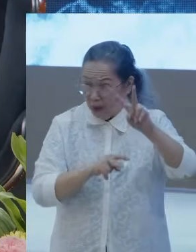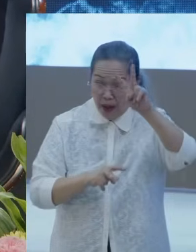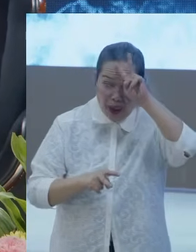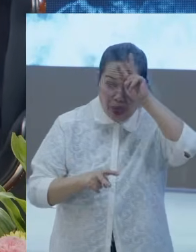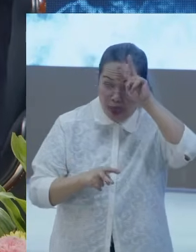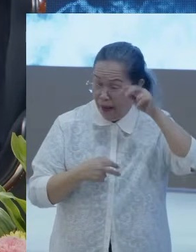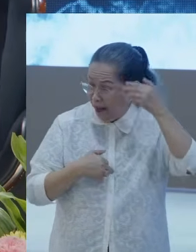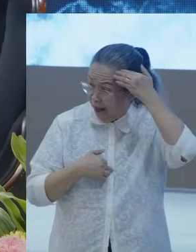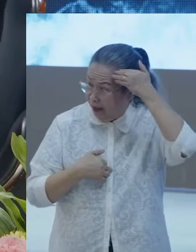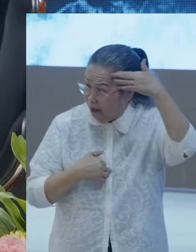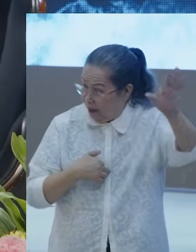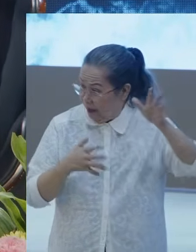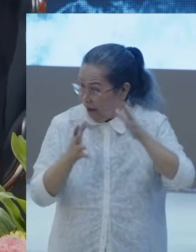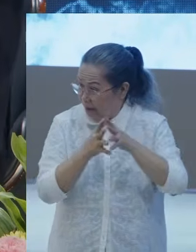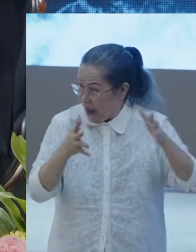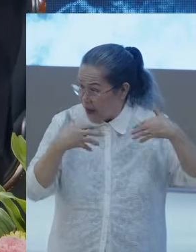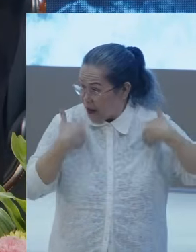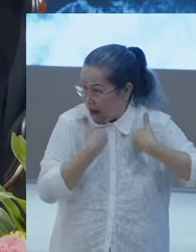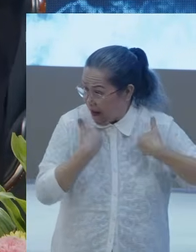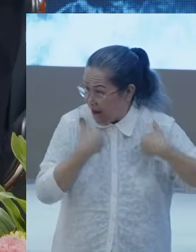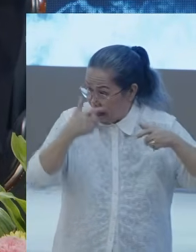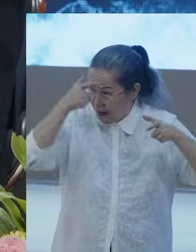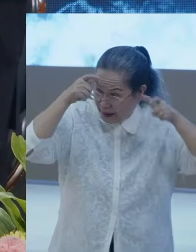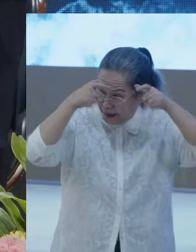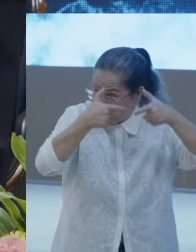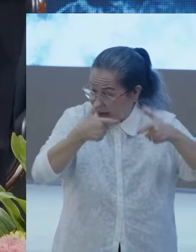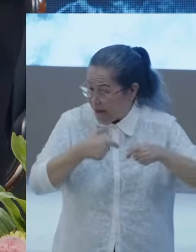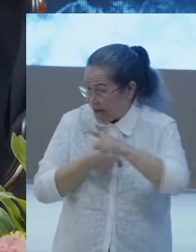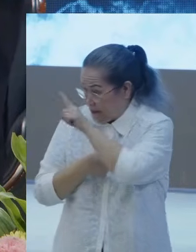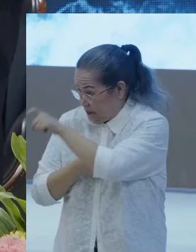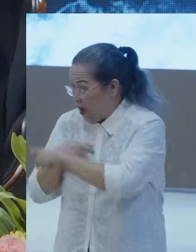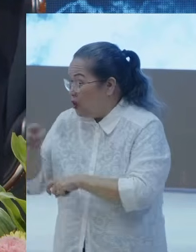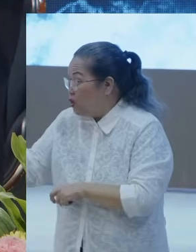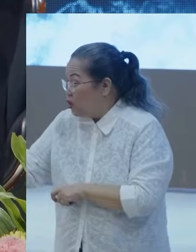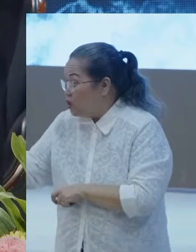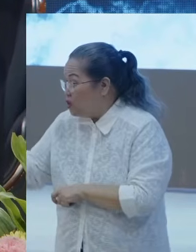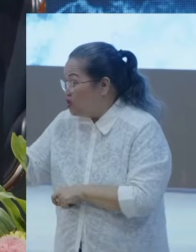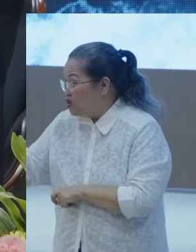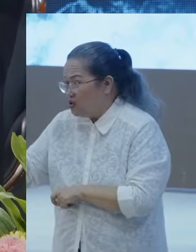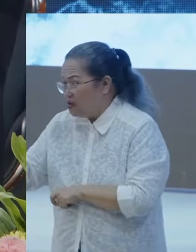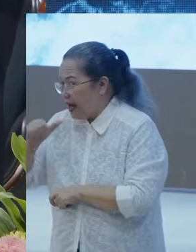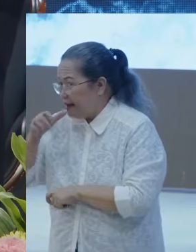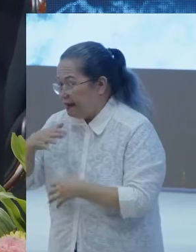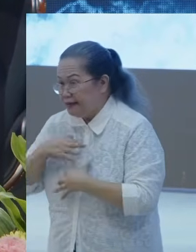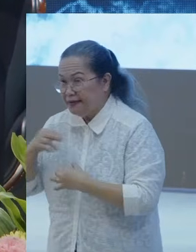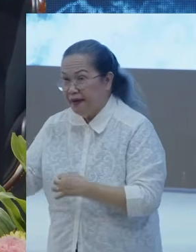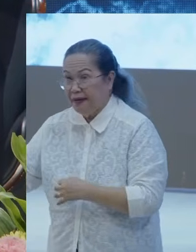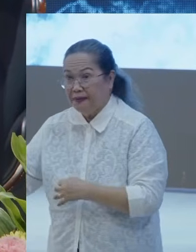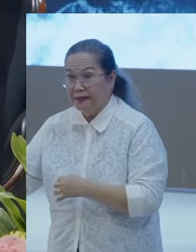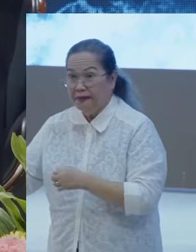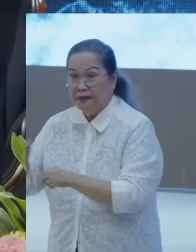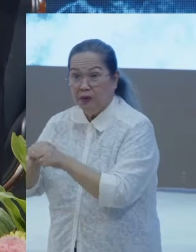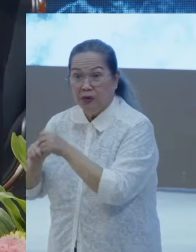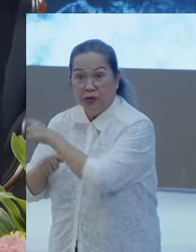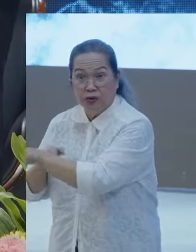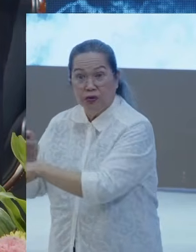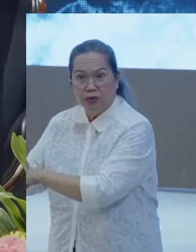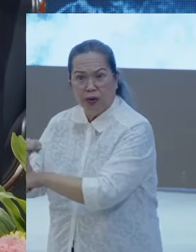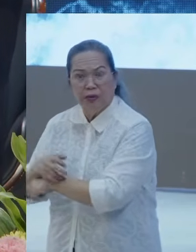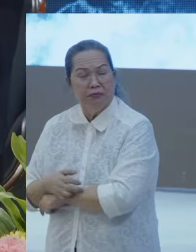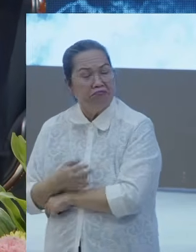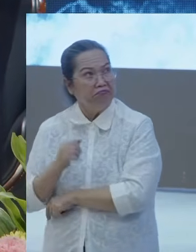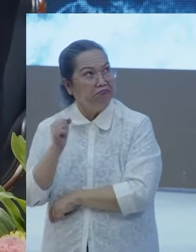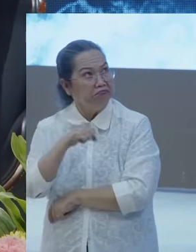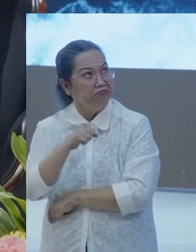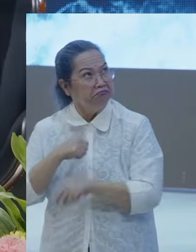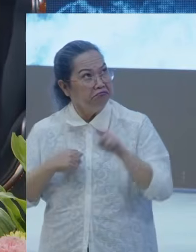also much cattle? Question mark. Siyempre, rhetorical question. Ang sagot doon, yes, Lord,